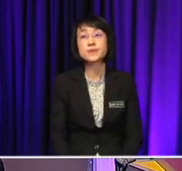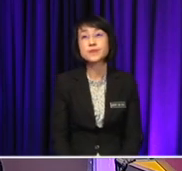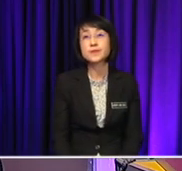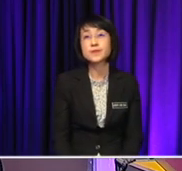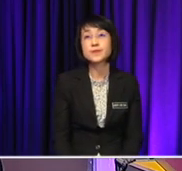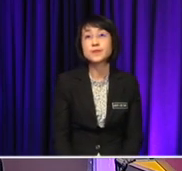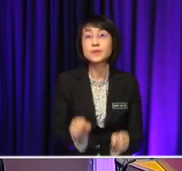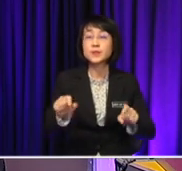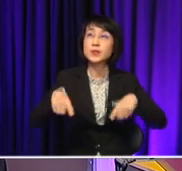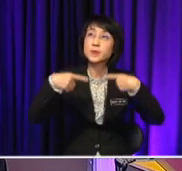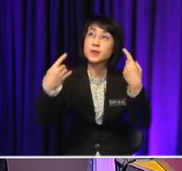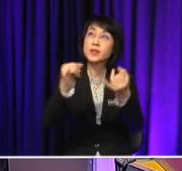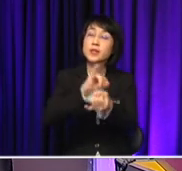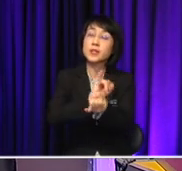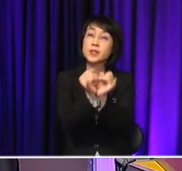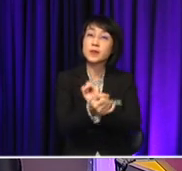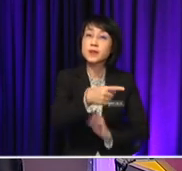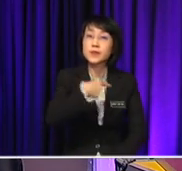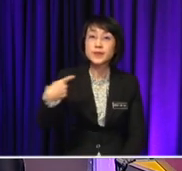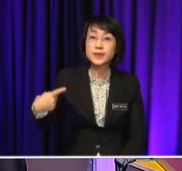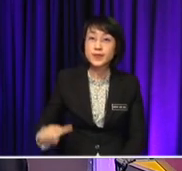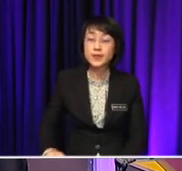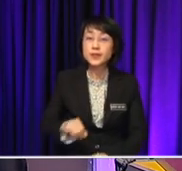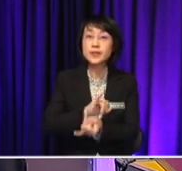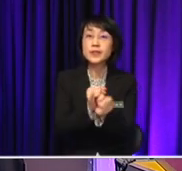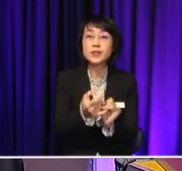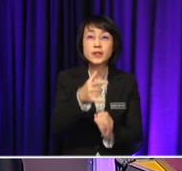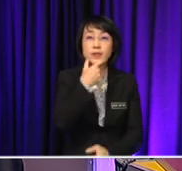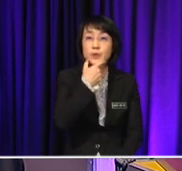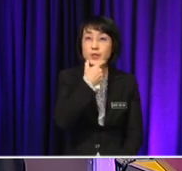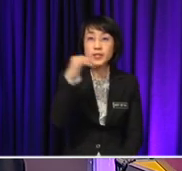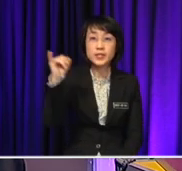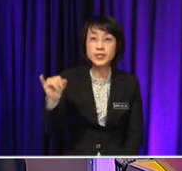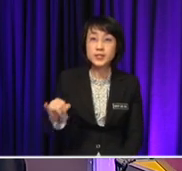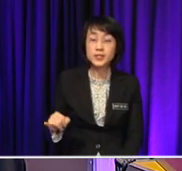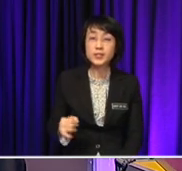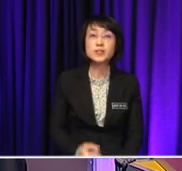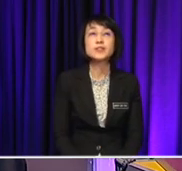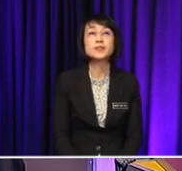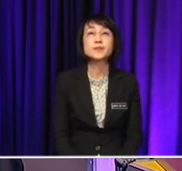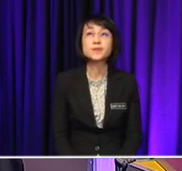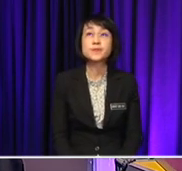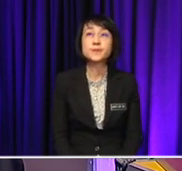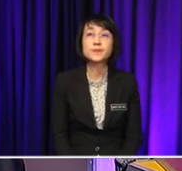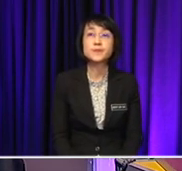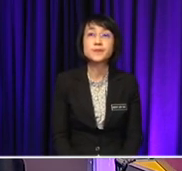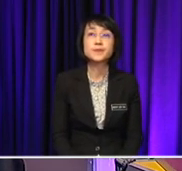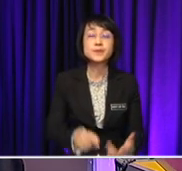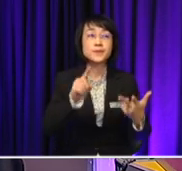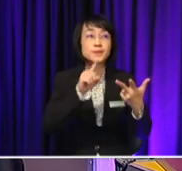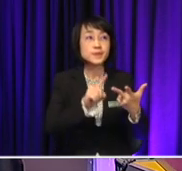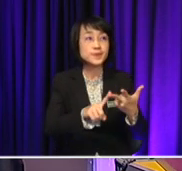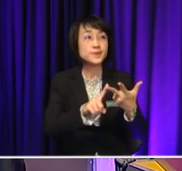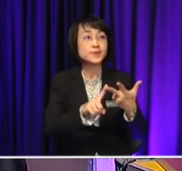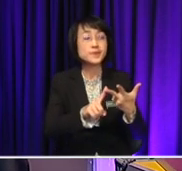Cina British Ya murid-muri semua ketahui oke yang ketiga ciri perbandingan yang ketiga adalah